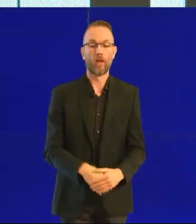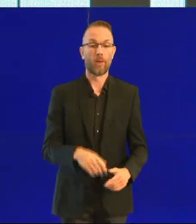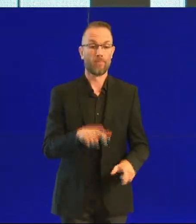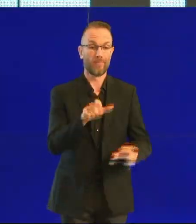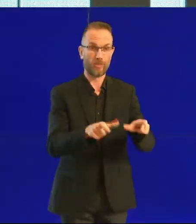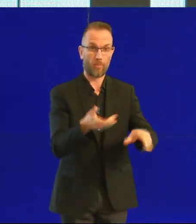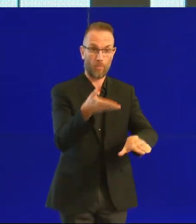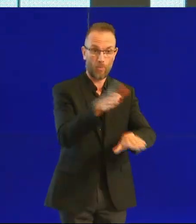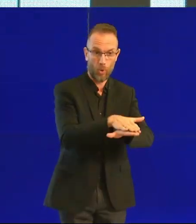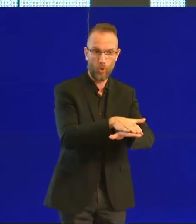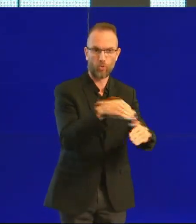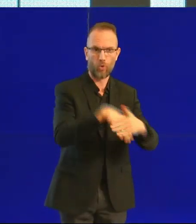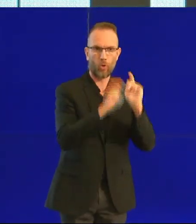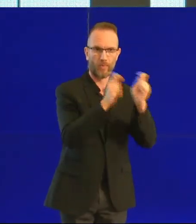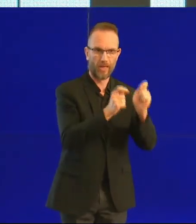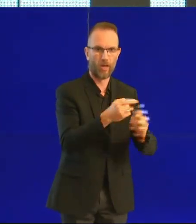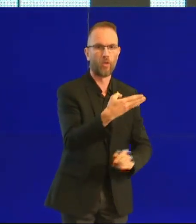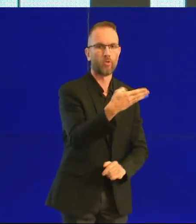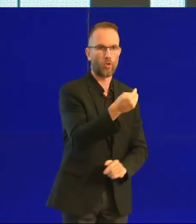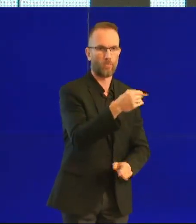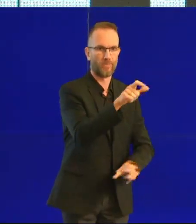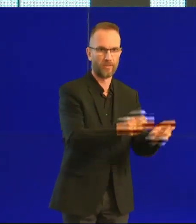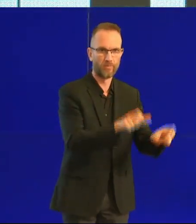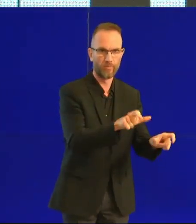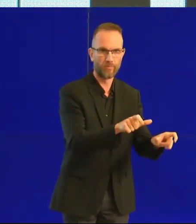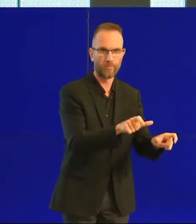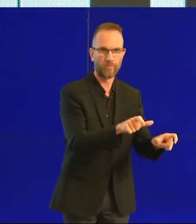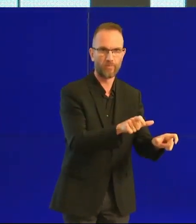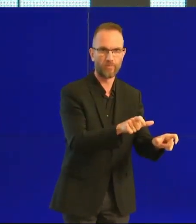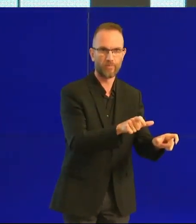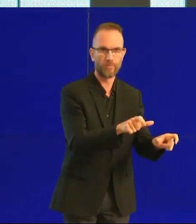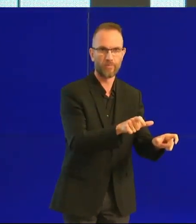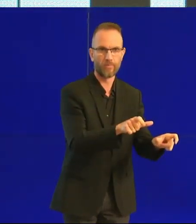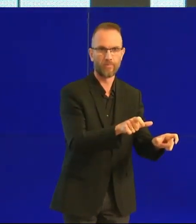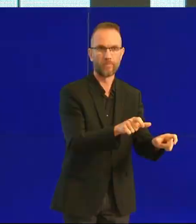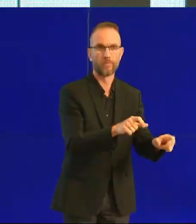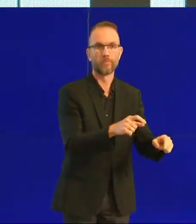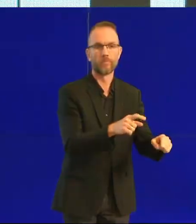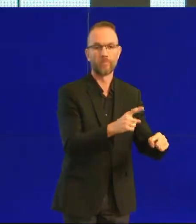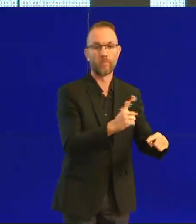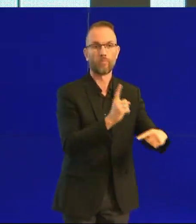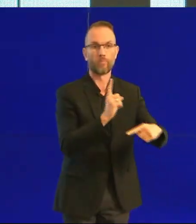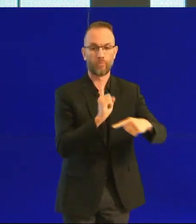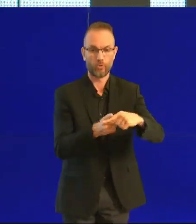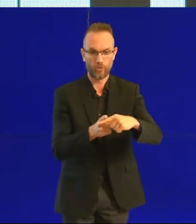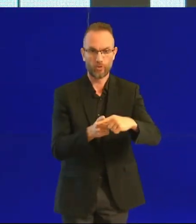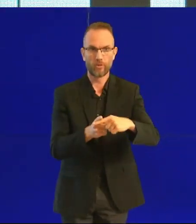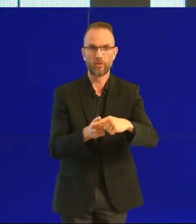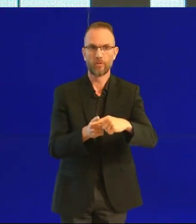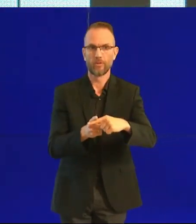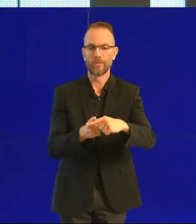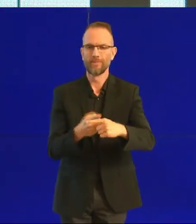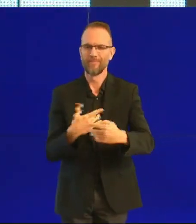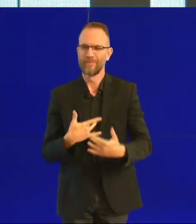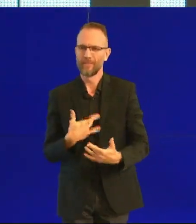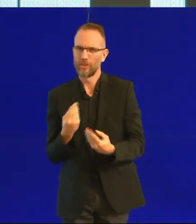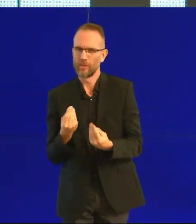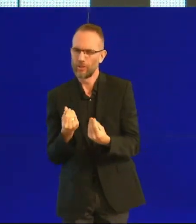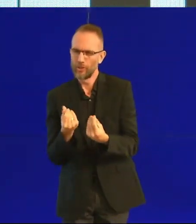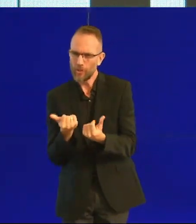et nous avons également été informés de 171 un décès suspect pour infection à coronavirus